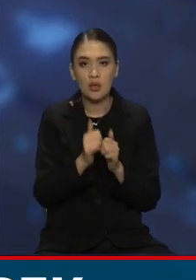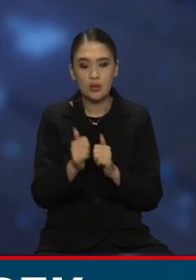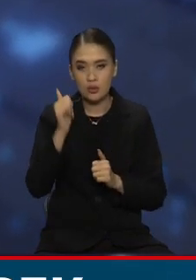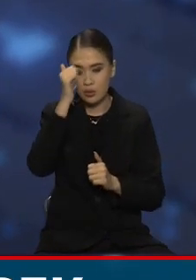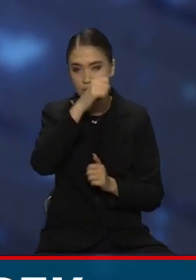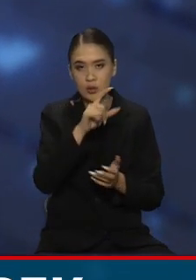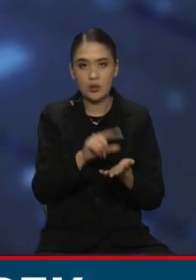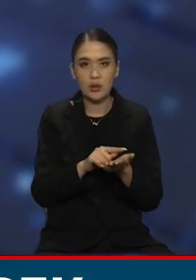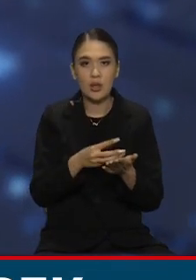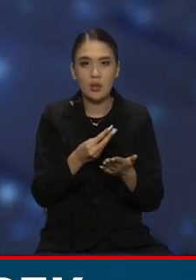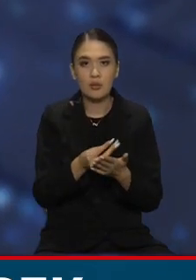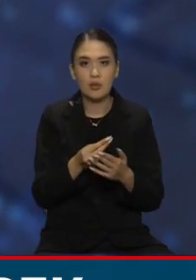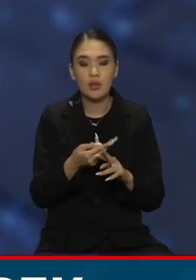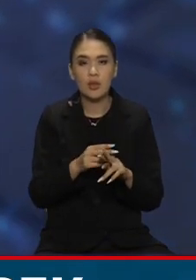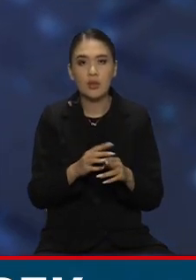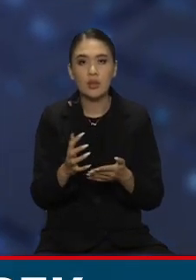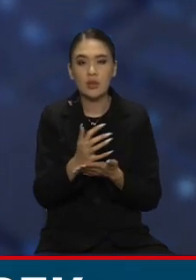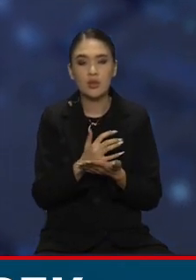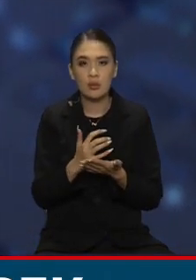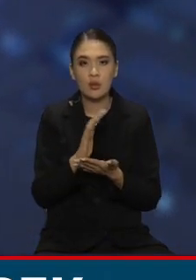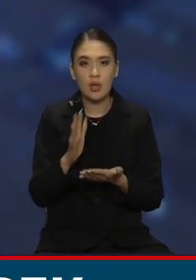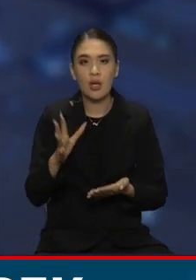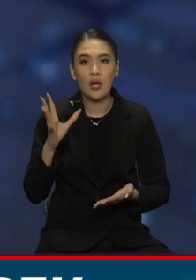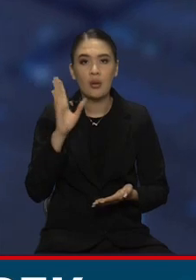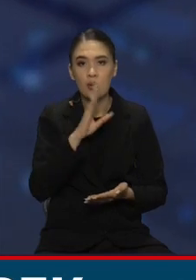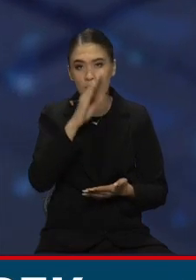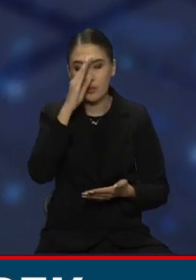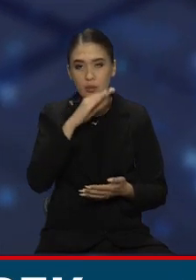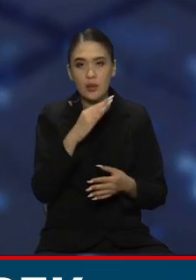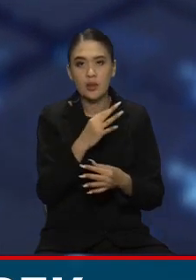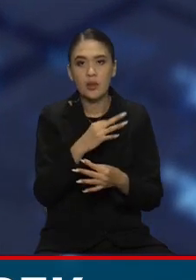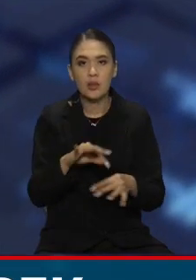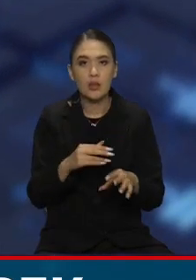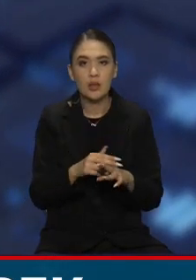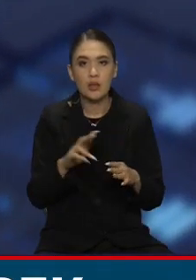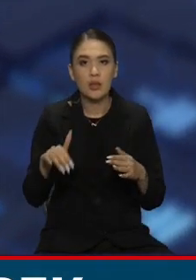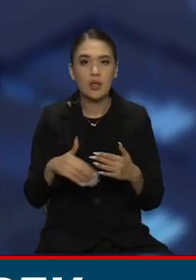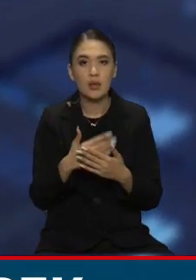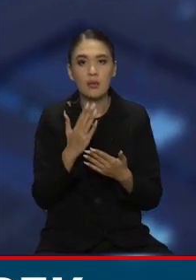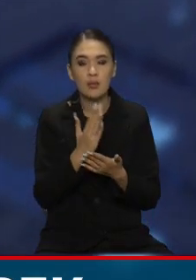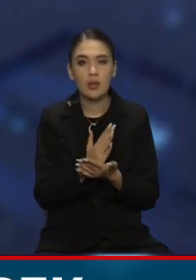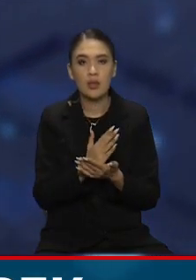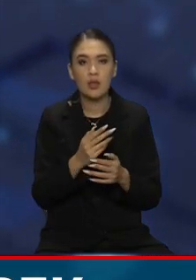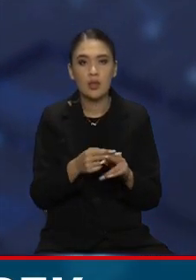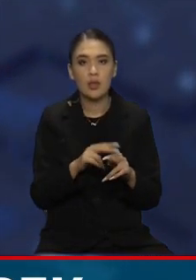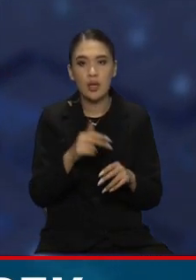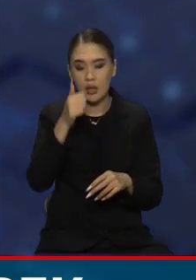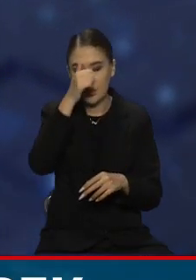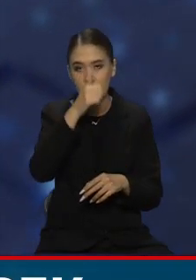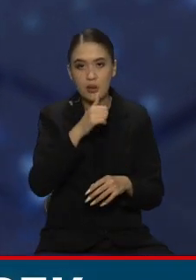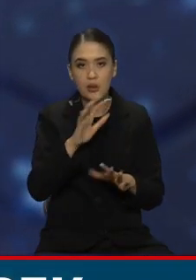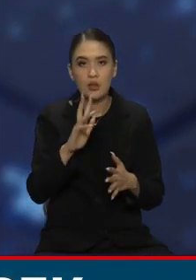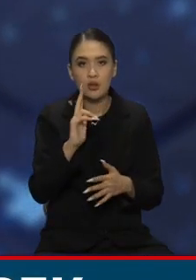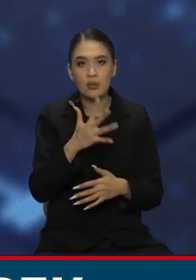сыйақы мен инвестициялық табысы жинақталады. Ата-аналарының ерікті түрдегі жарналар тағы бар. Егер айына кемі